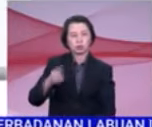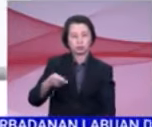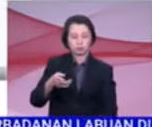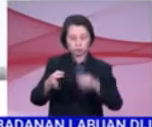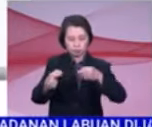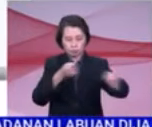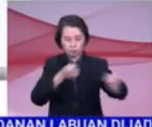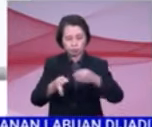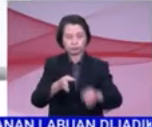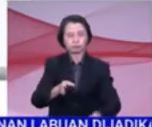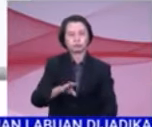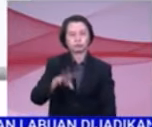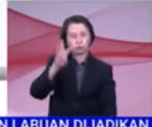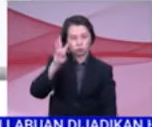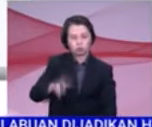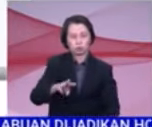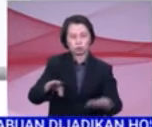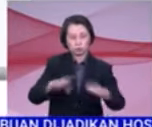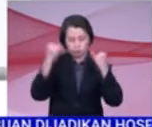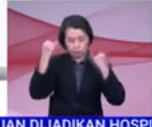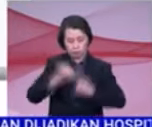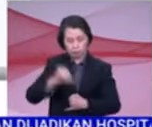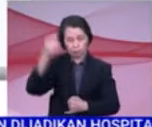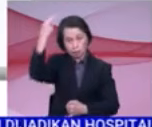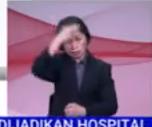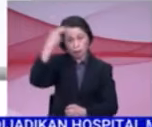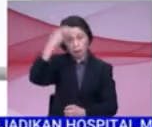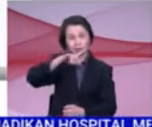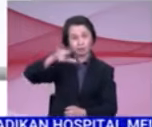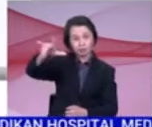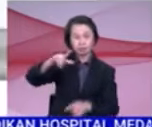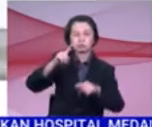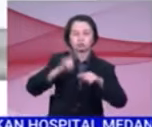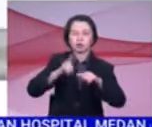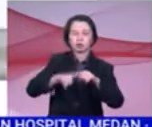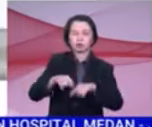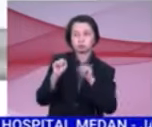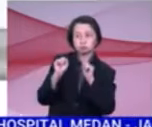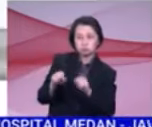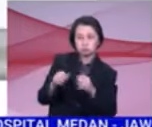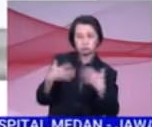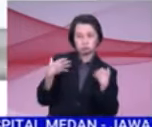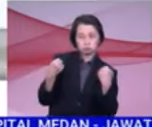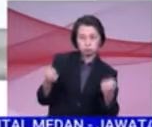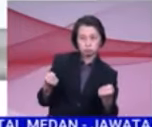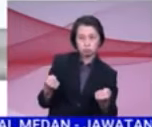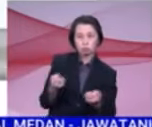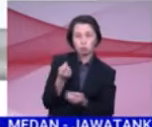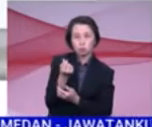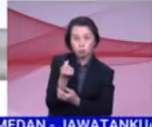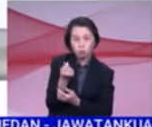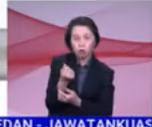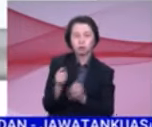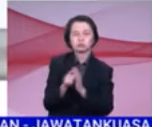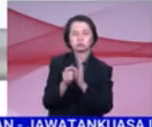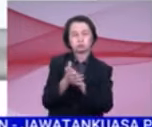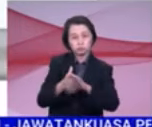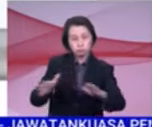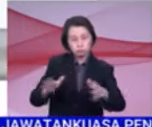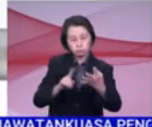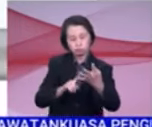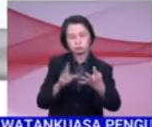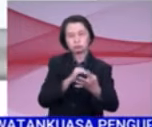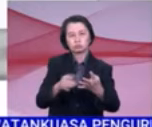kewajiban melaksanakan ibadah tersebut bergantung kepada kemampuan kesehatan keuangan keselamatan